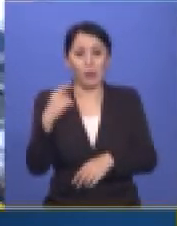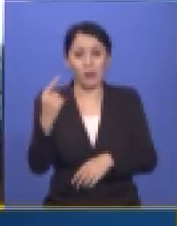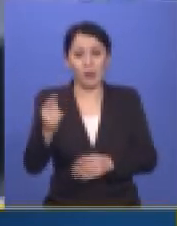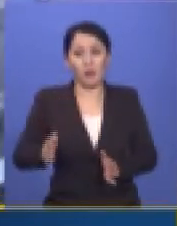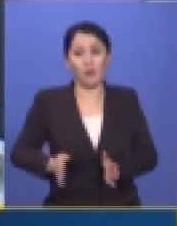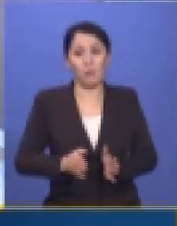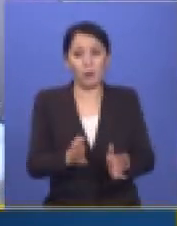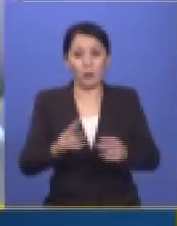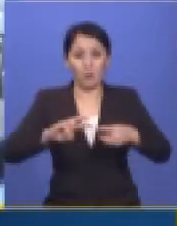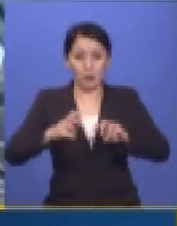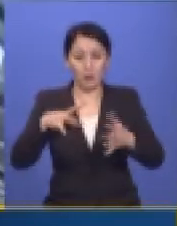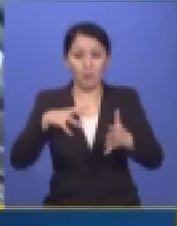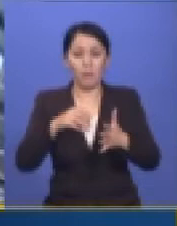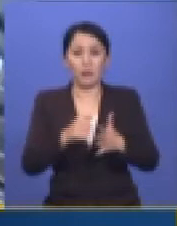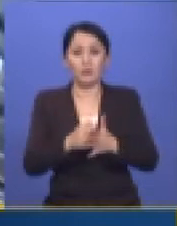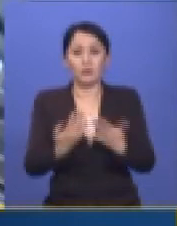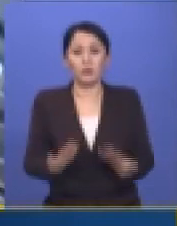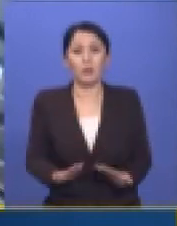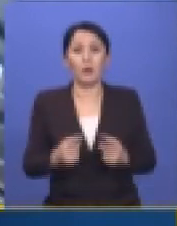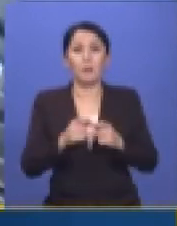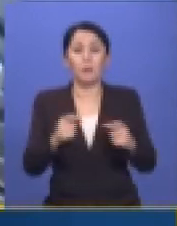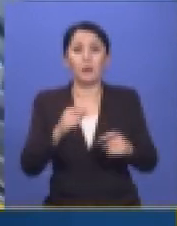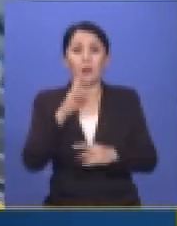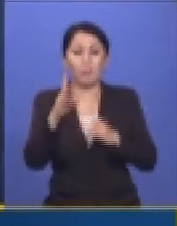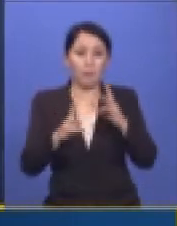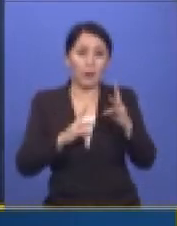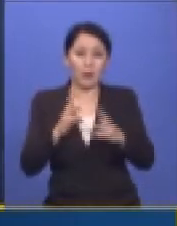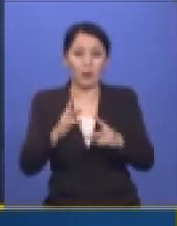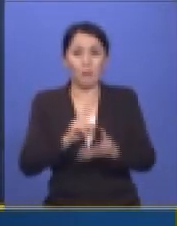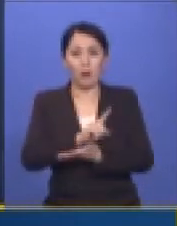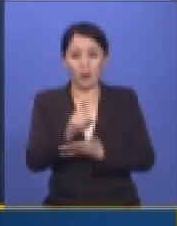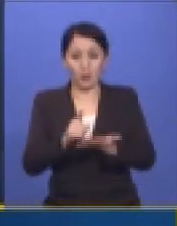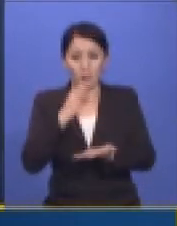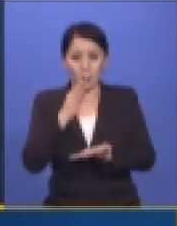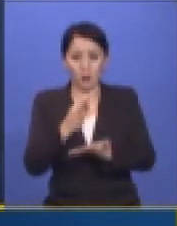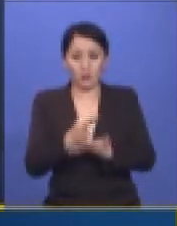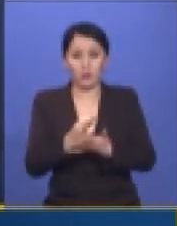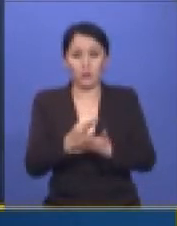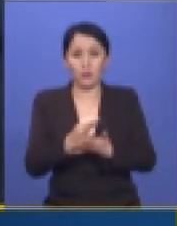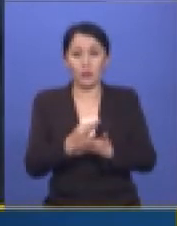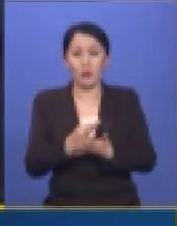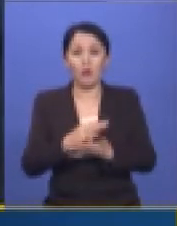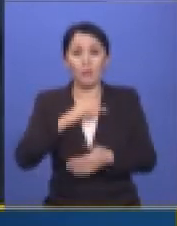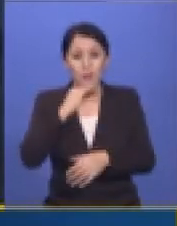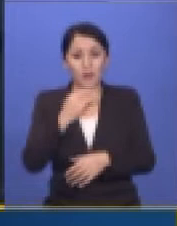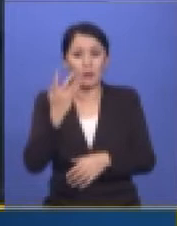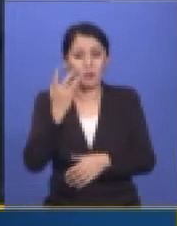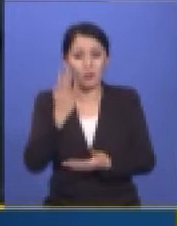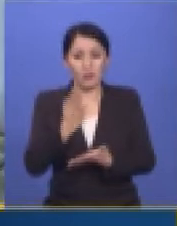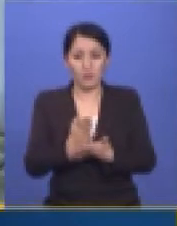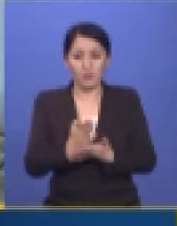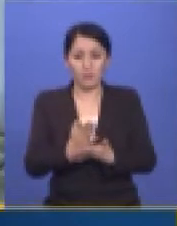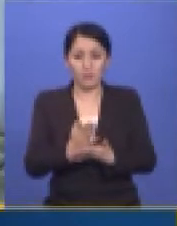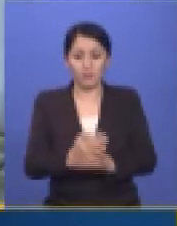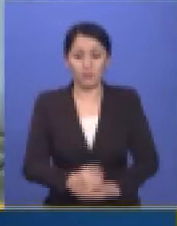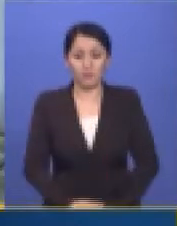жолдар мәселесімен айналысады. Тұрғындардан келіп түскен өтінімдер мен сауалдарға жауап береді. Маман ешқайсын назарсыз қалдырмауға тырысады.